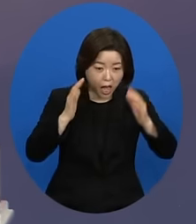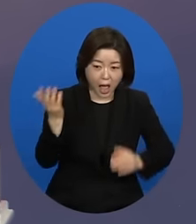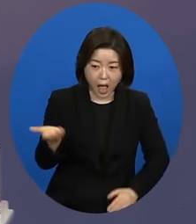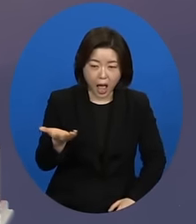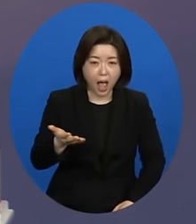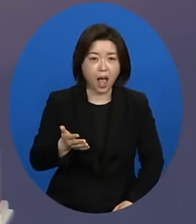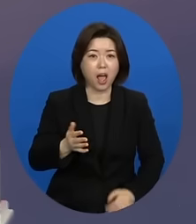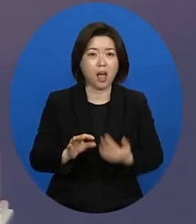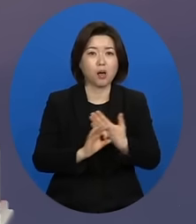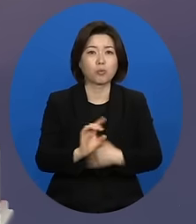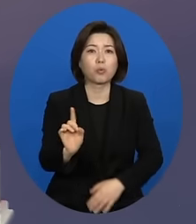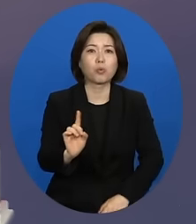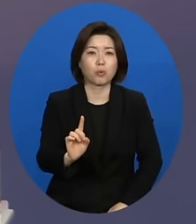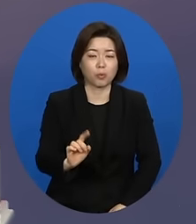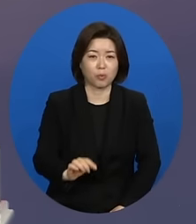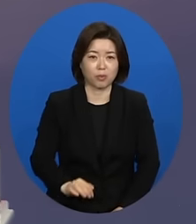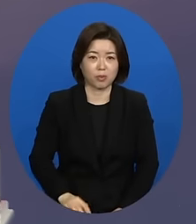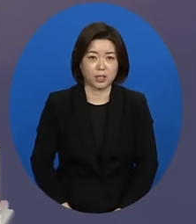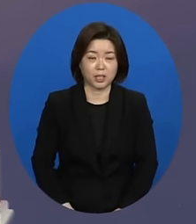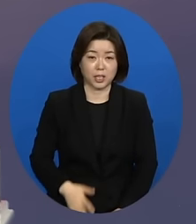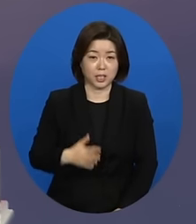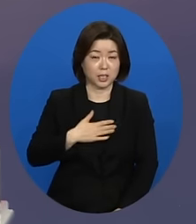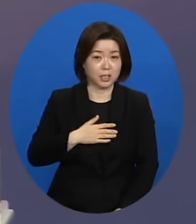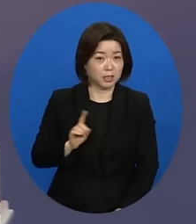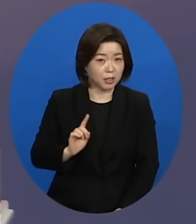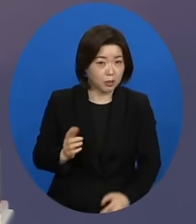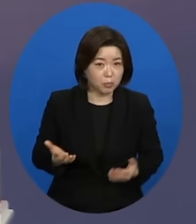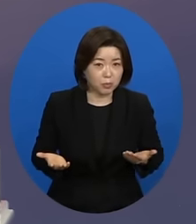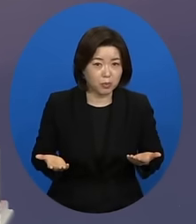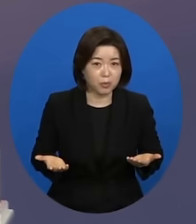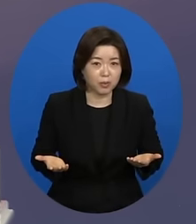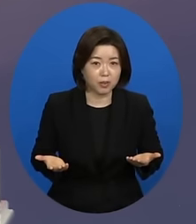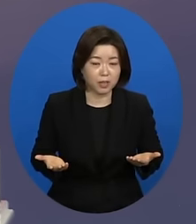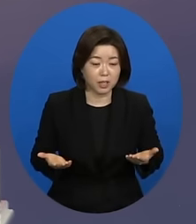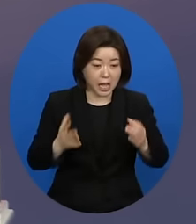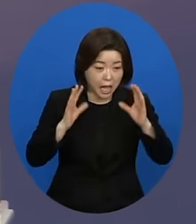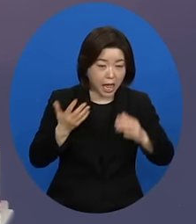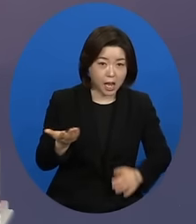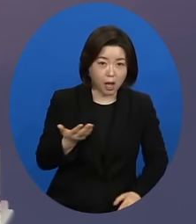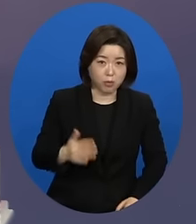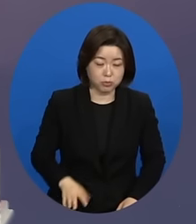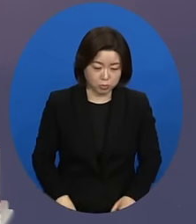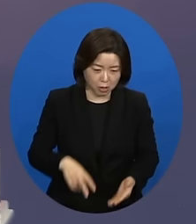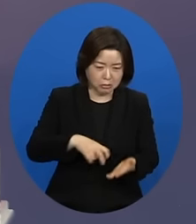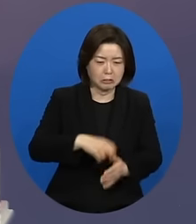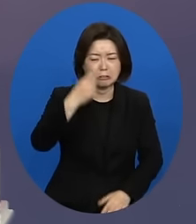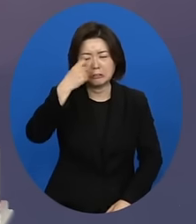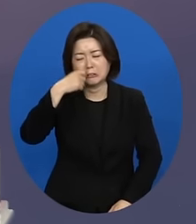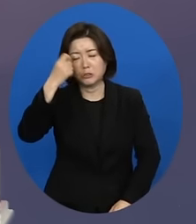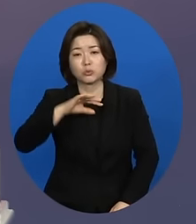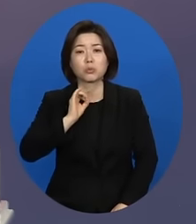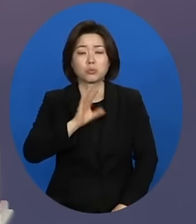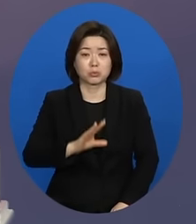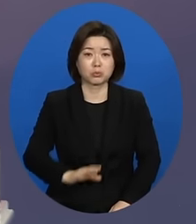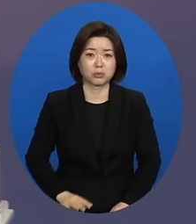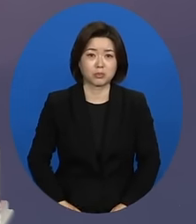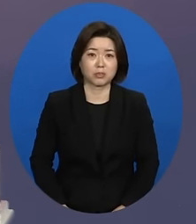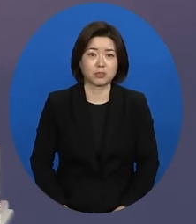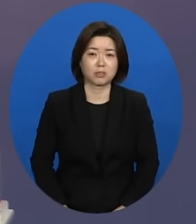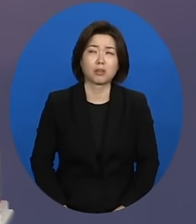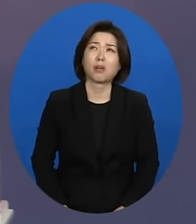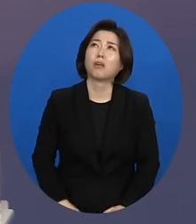어떡하냐고요. 전 뭐 했는지 아세요? 애가 아프면 무릎 꿇고 앉아 울었어요.